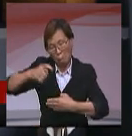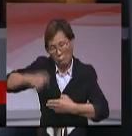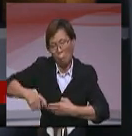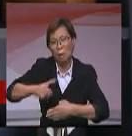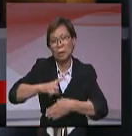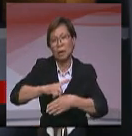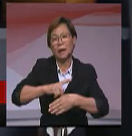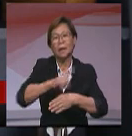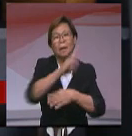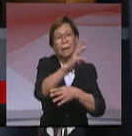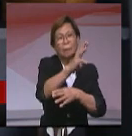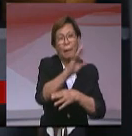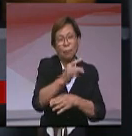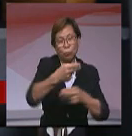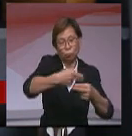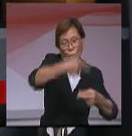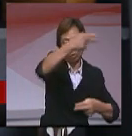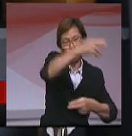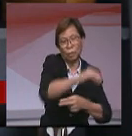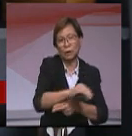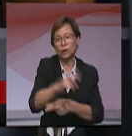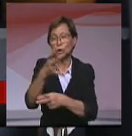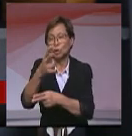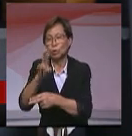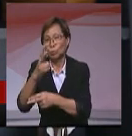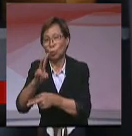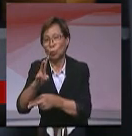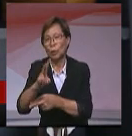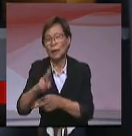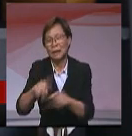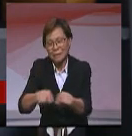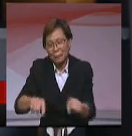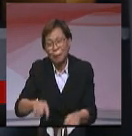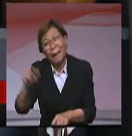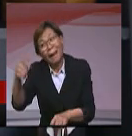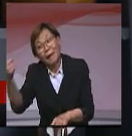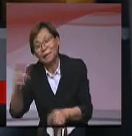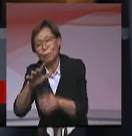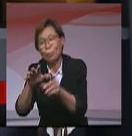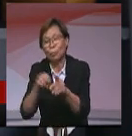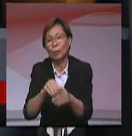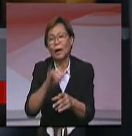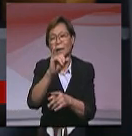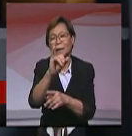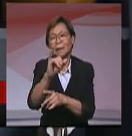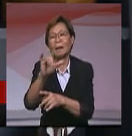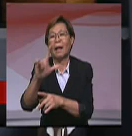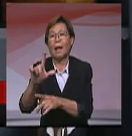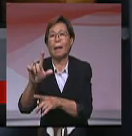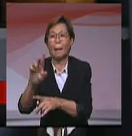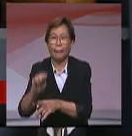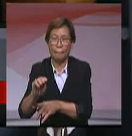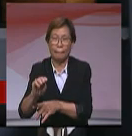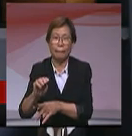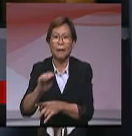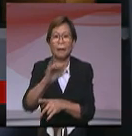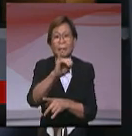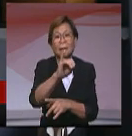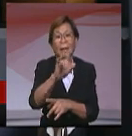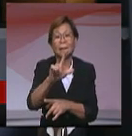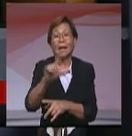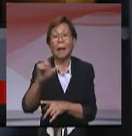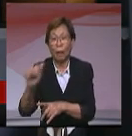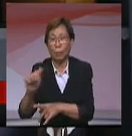di 68 hotel dan 17 premis lain, termasuk Institut Latihan Awam dan